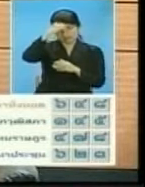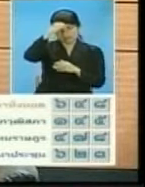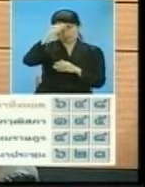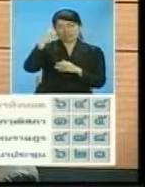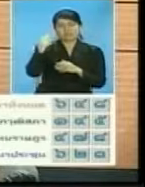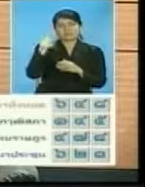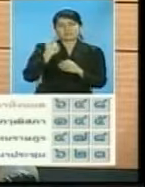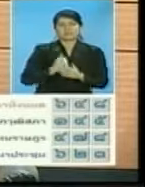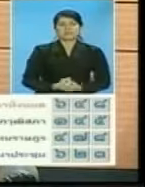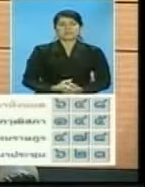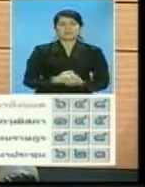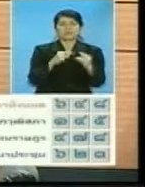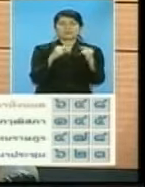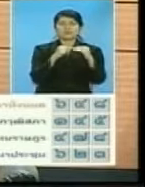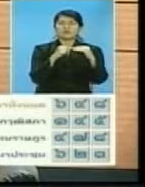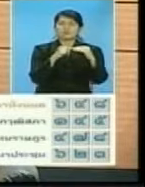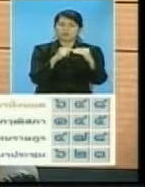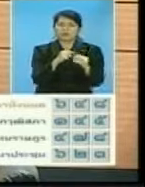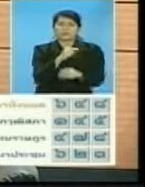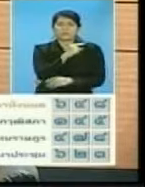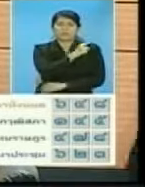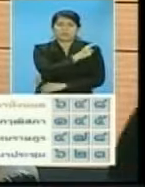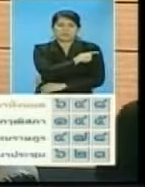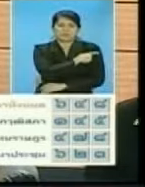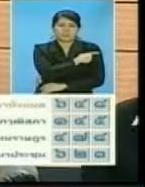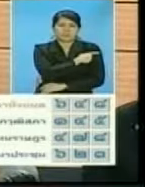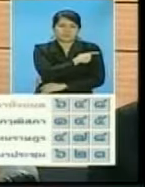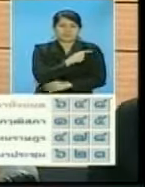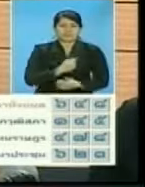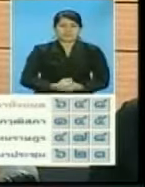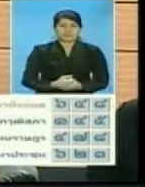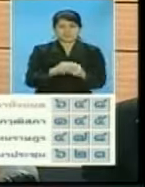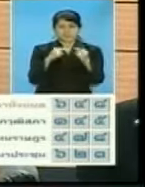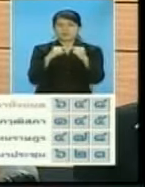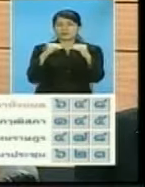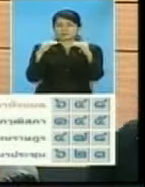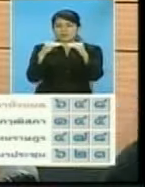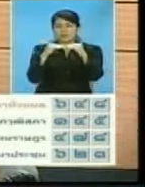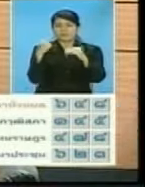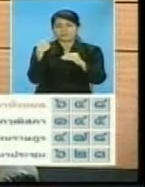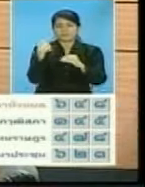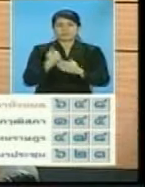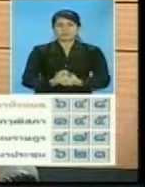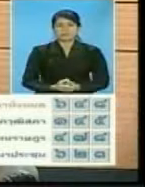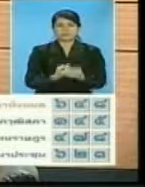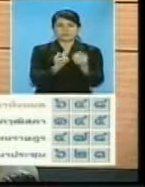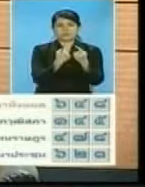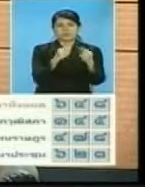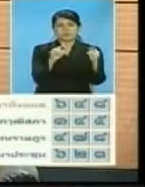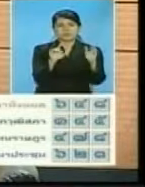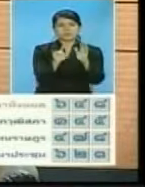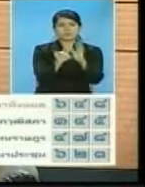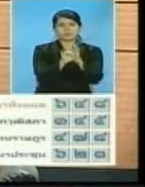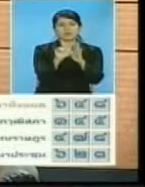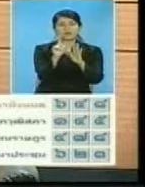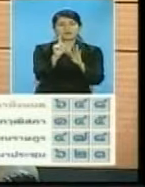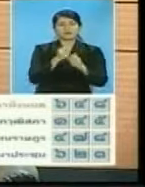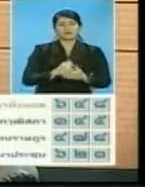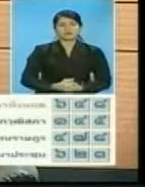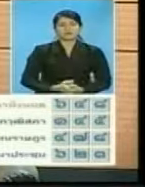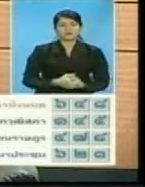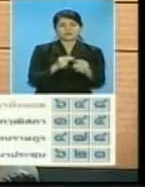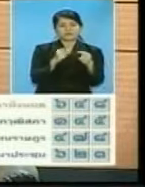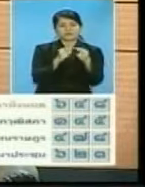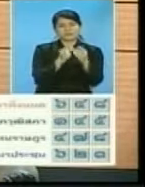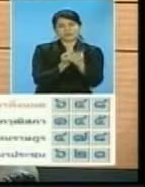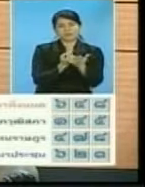ไม่น้อยกว่าไม่ต่ำกว่าปริญญาตรีหรือเทียบเท่าแต่ในที่สุดก็ไม่ประสบความ